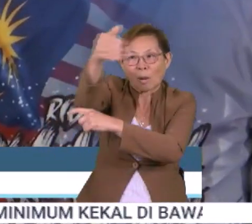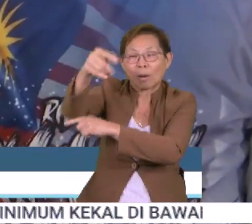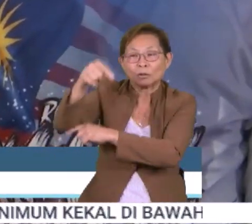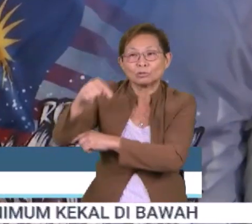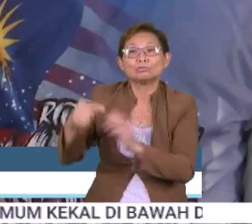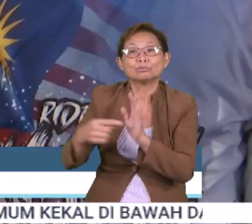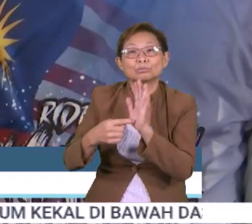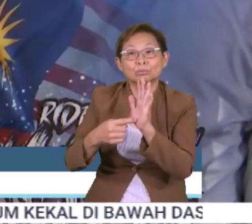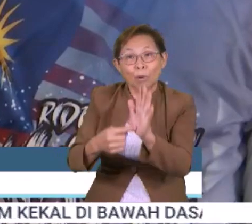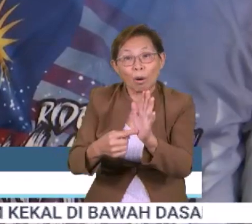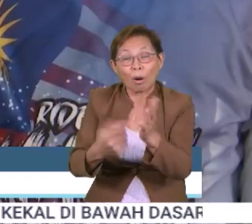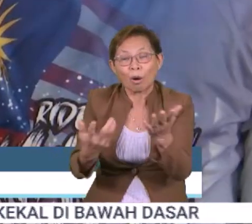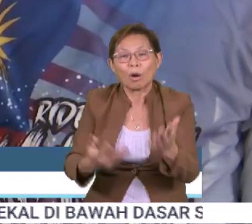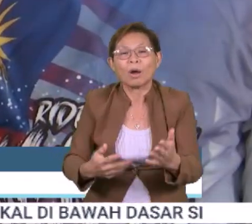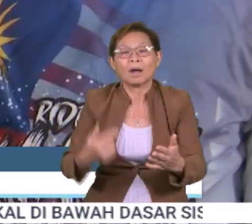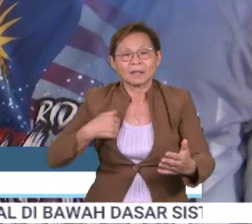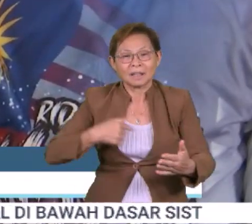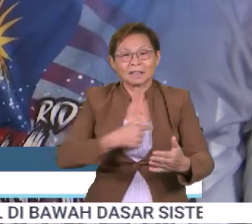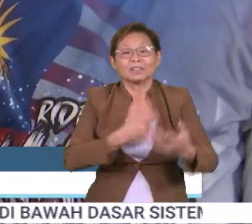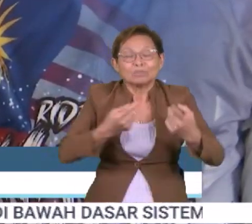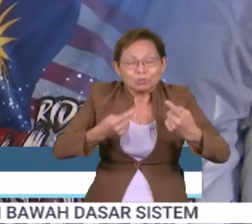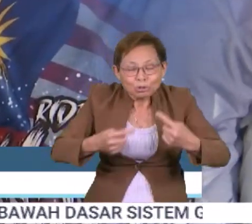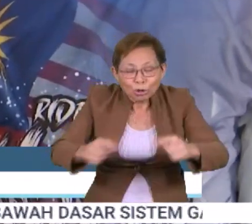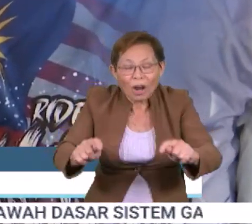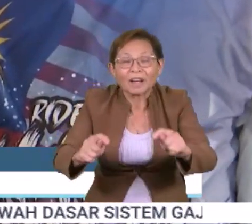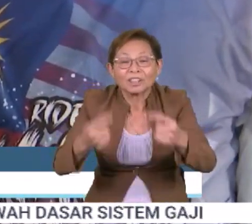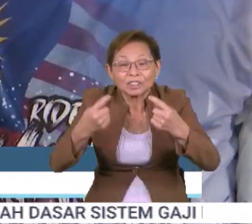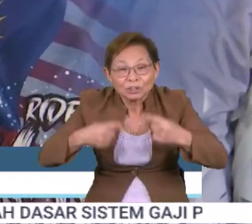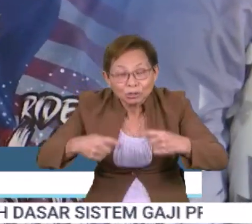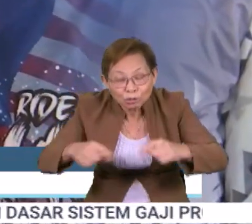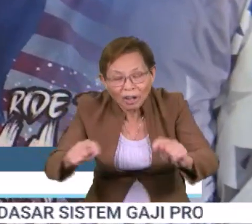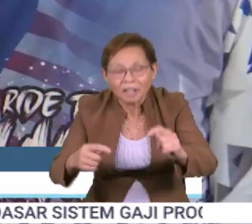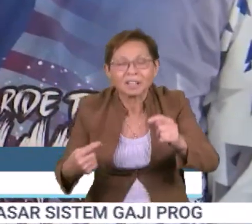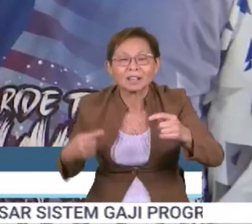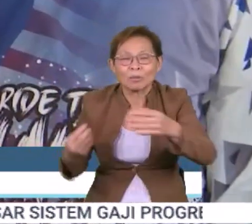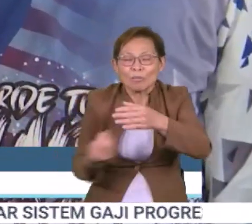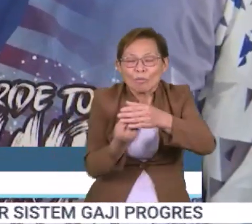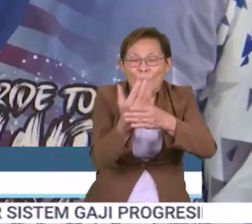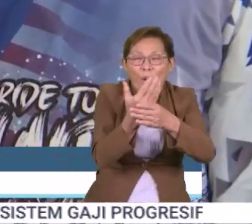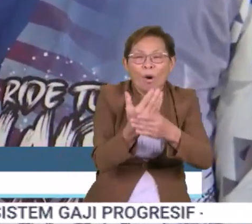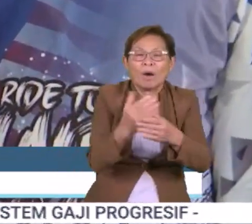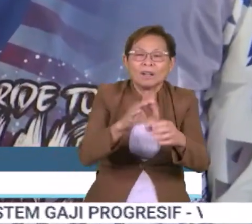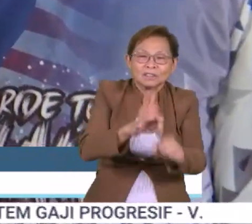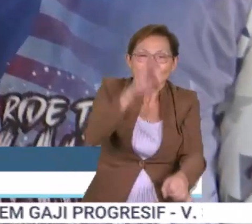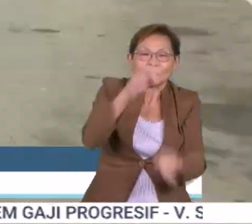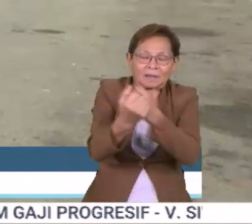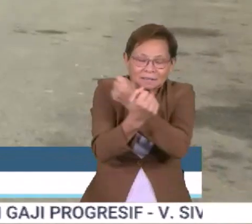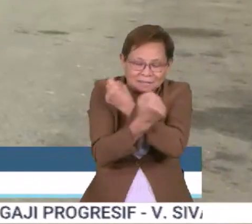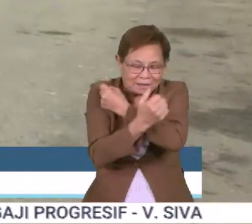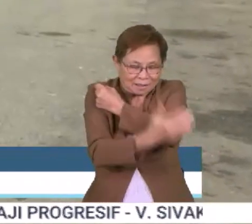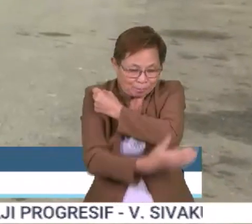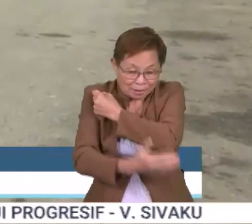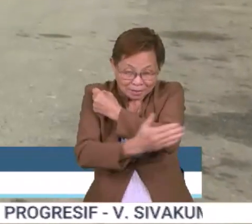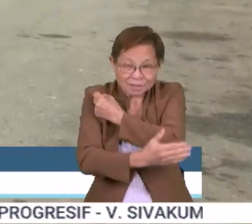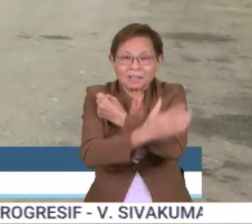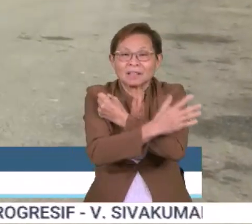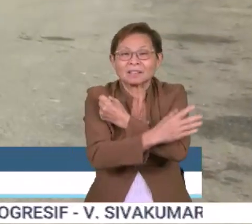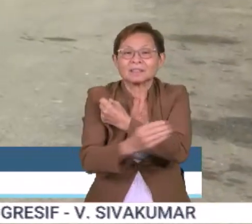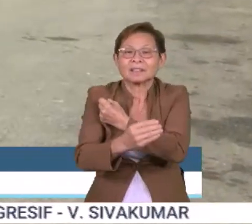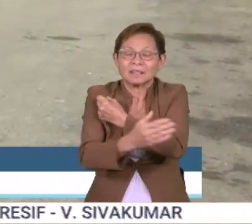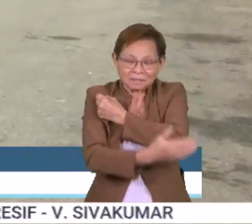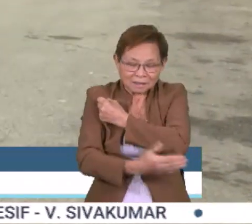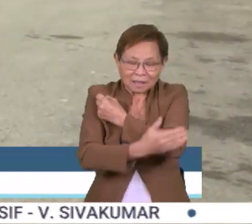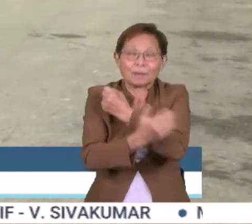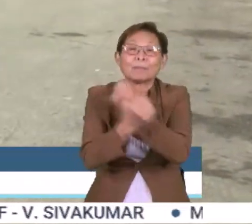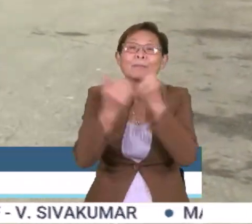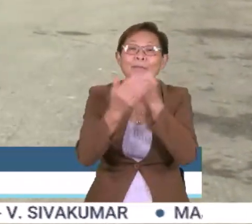sebagai usaha kita memupuk semangat patriotisme terhadap negara